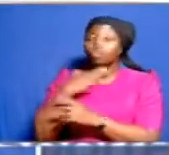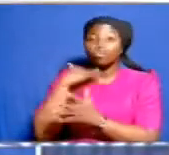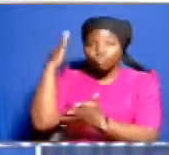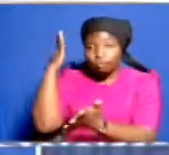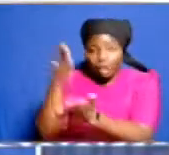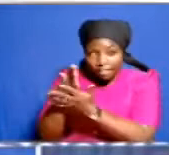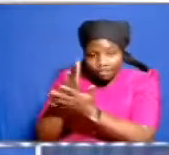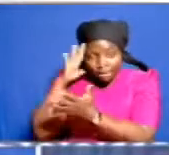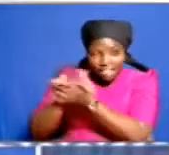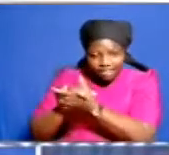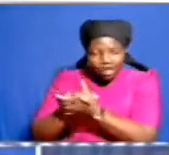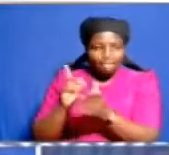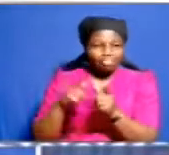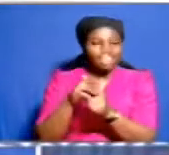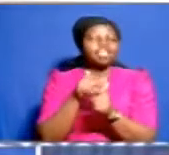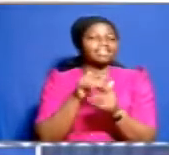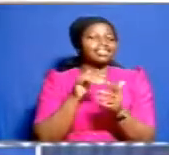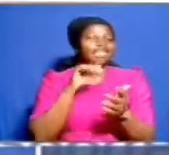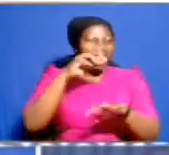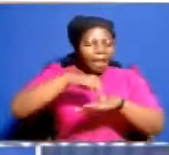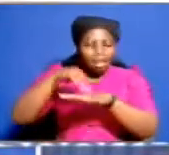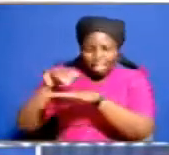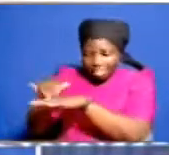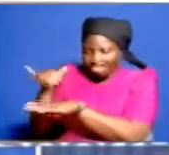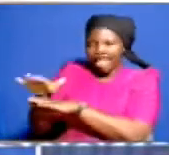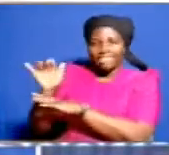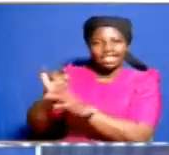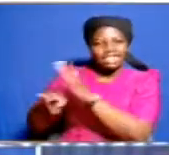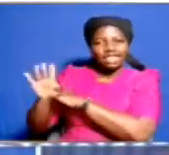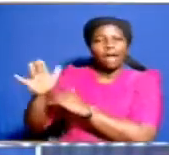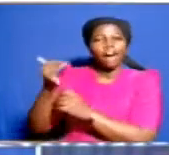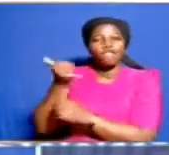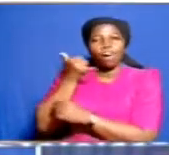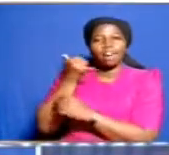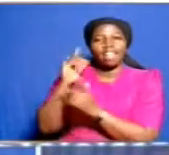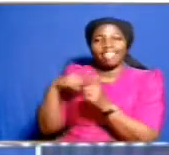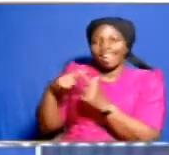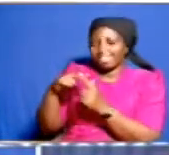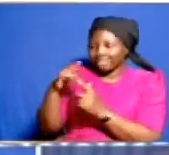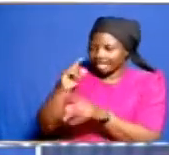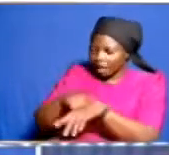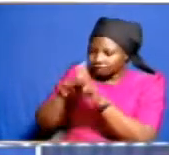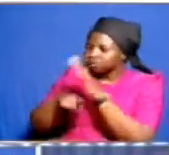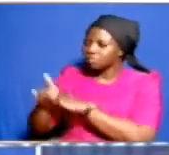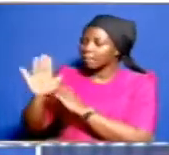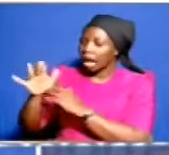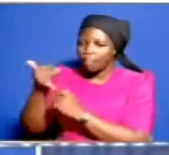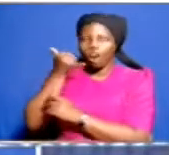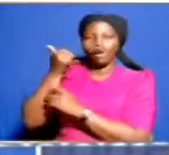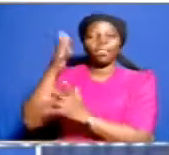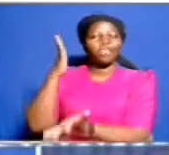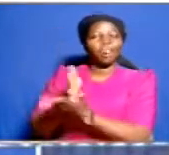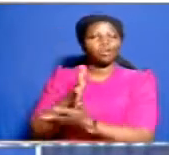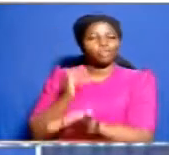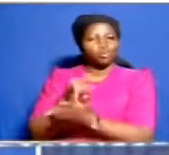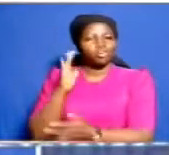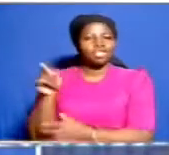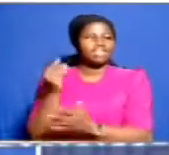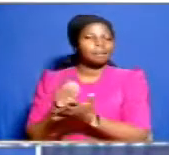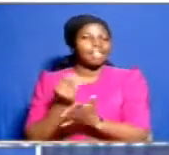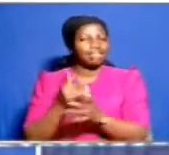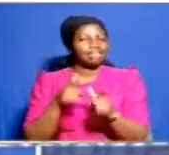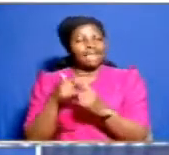pesa kidogo ngatumie kaingia kwa visi kwa simu yako. Wakati ingia kwa simu yake ndio akajua ni pesa. So nikamwambia basi sasa tulale, ukijua ngawa